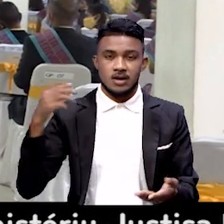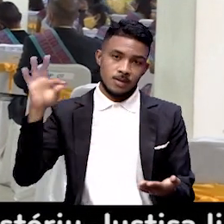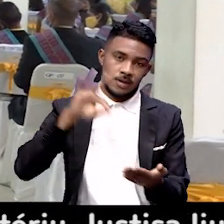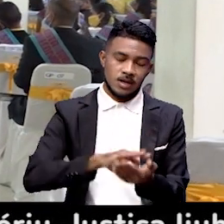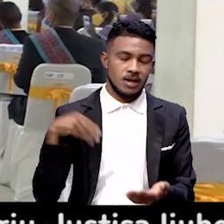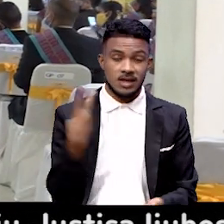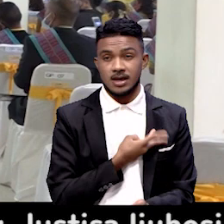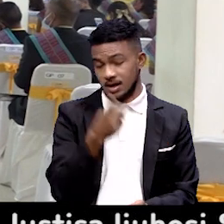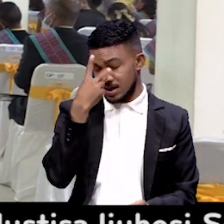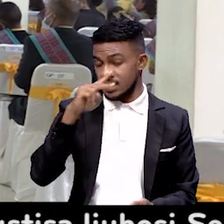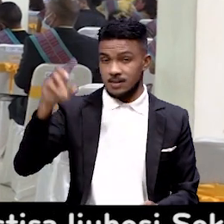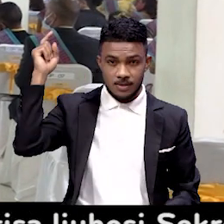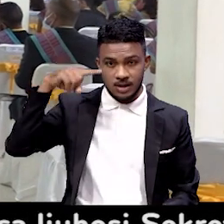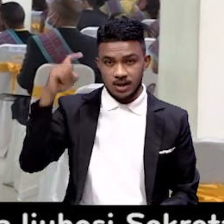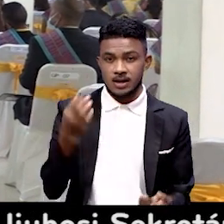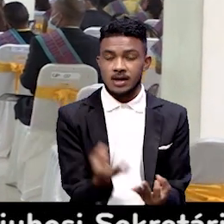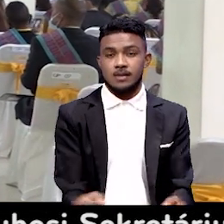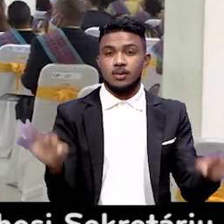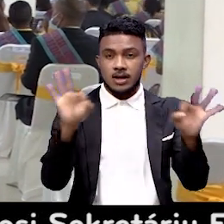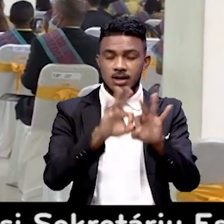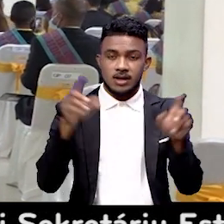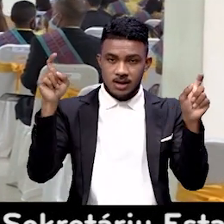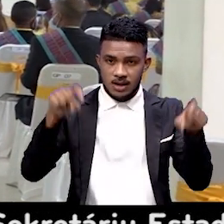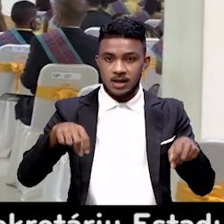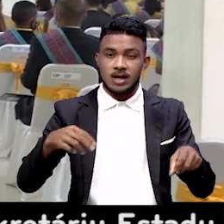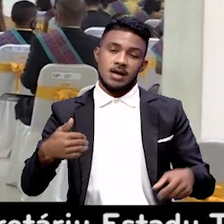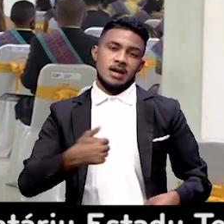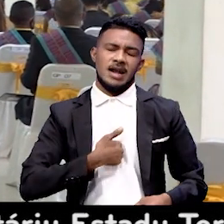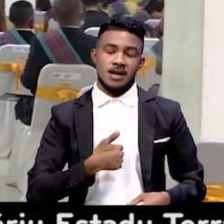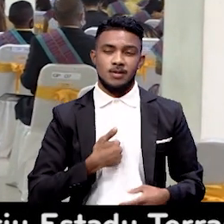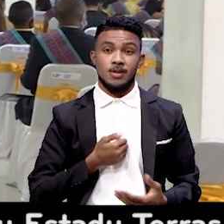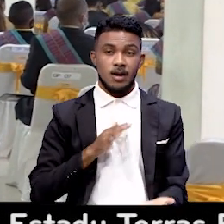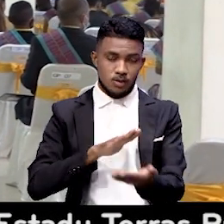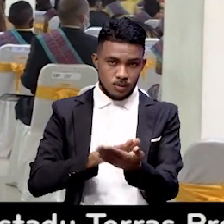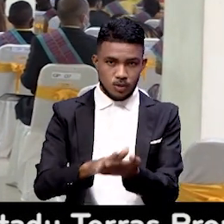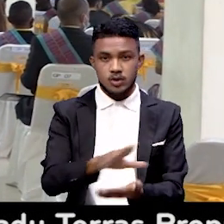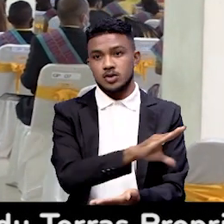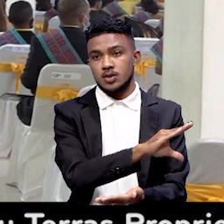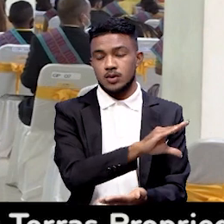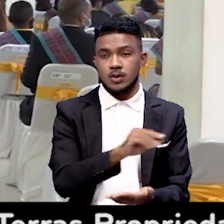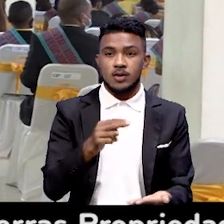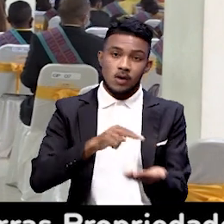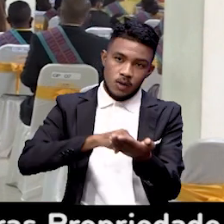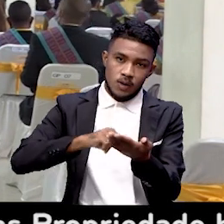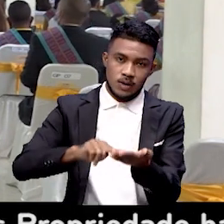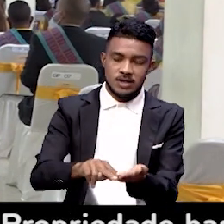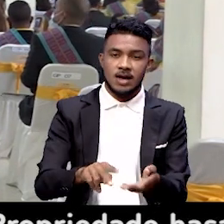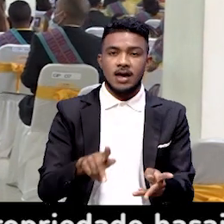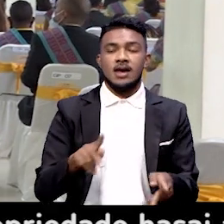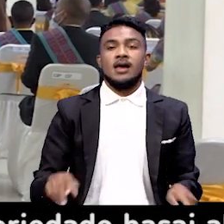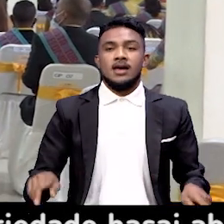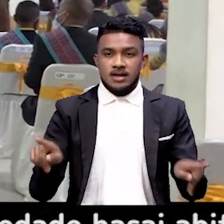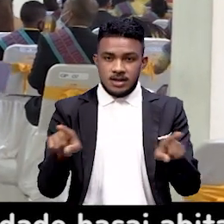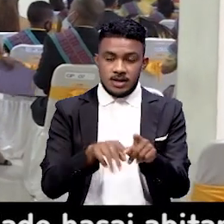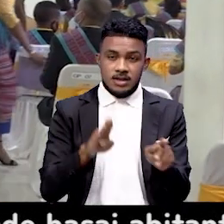matene. Maibe importante li maktengki seria larang nebe ma mos larang nebe mak diak atau saya ema diak. I hamos